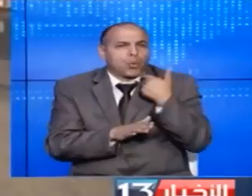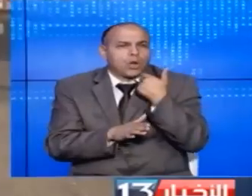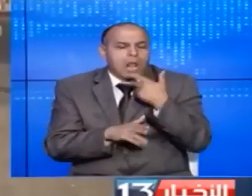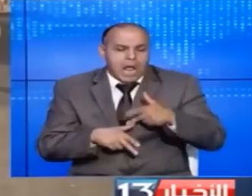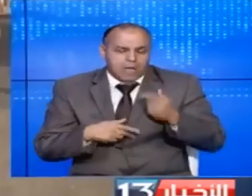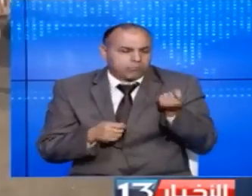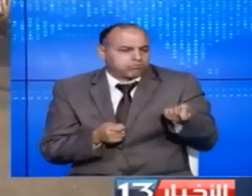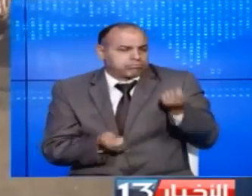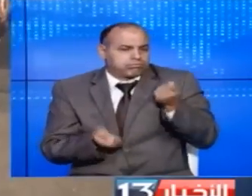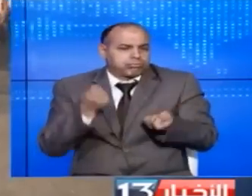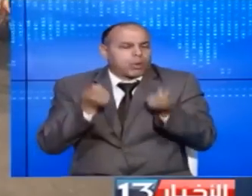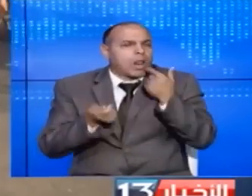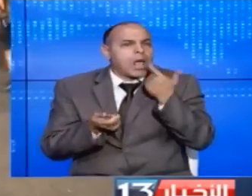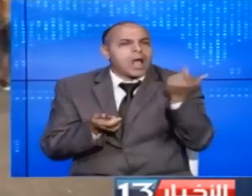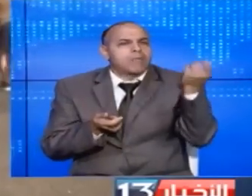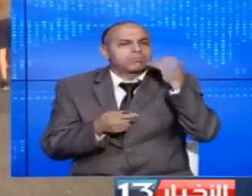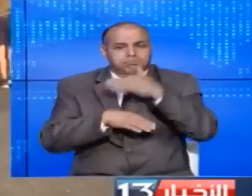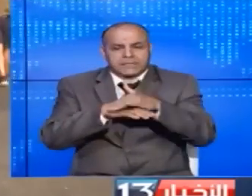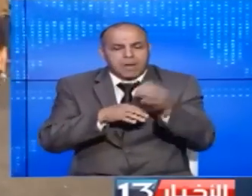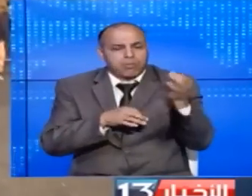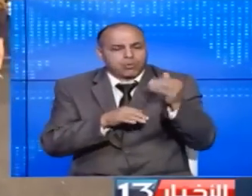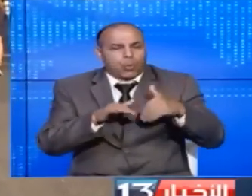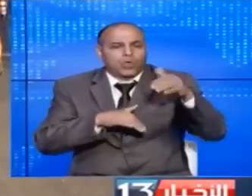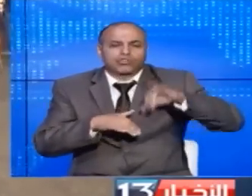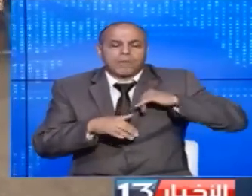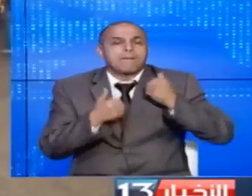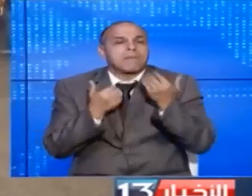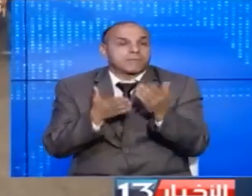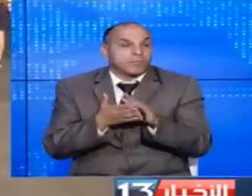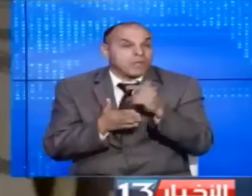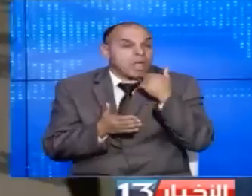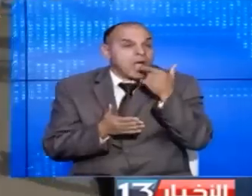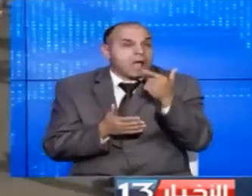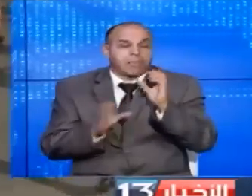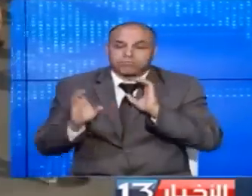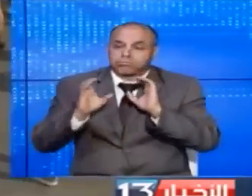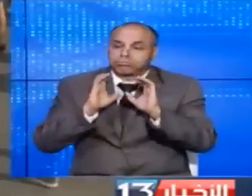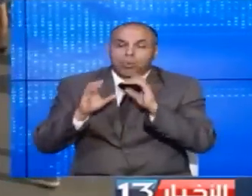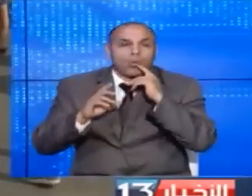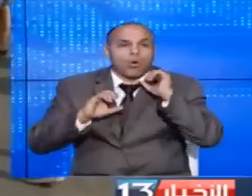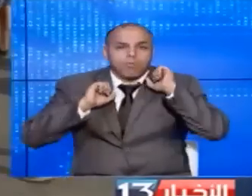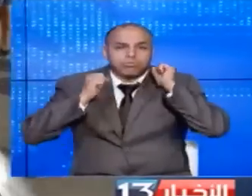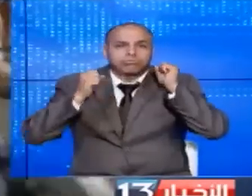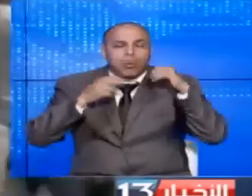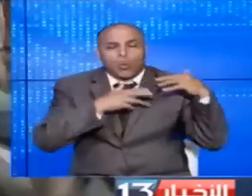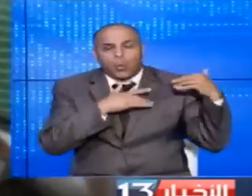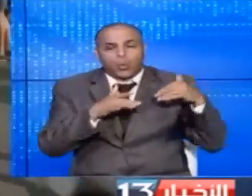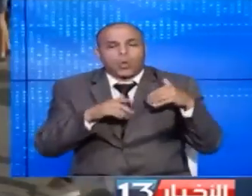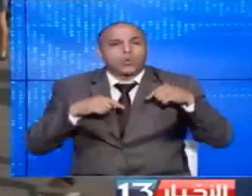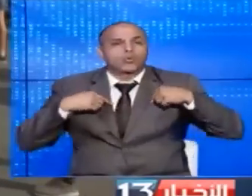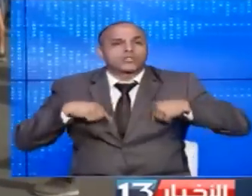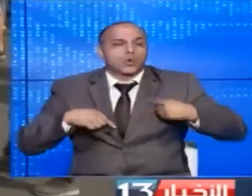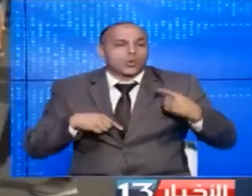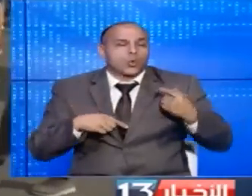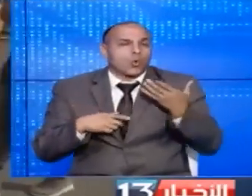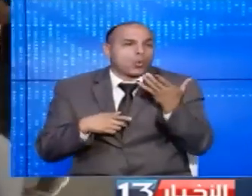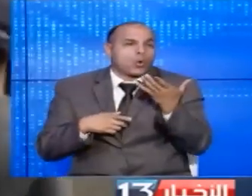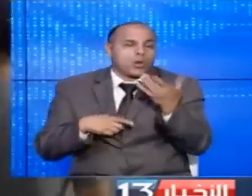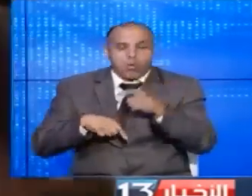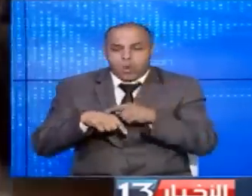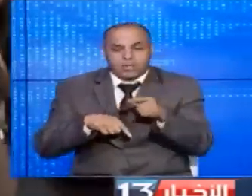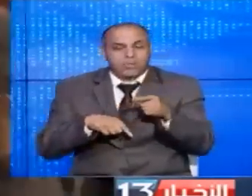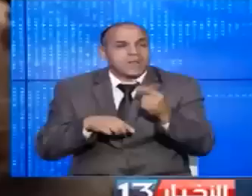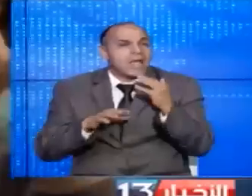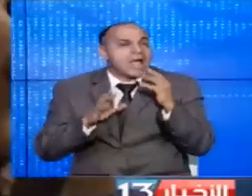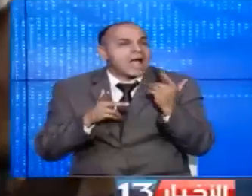المعيشة وتزايد معدلات البطالة في صفوف الشباب. وأمام تواصل الاحتجاجات يسارع رئيس الوزراء اللبناني الزمن